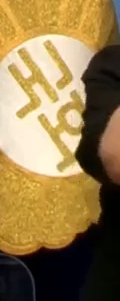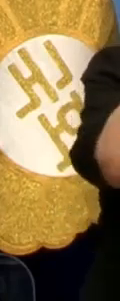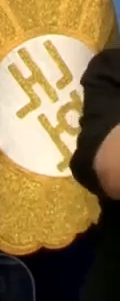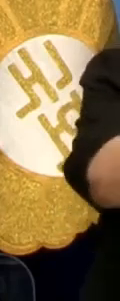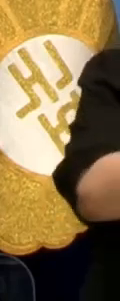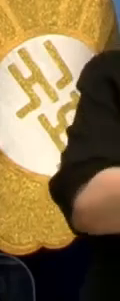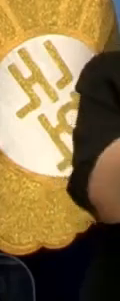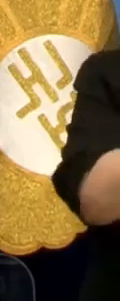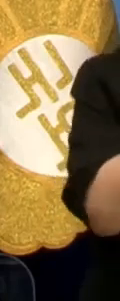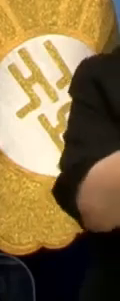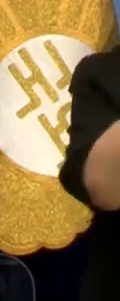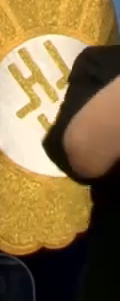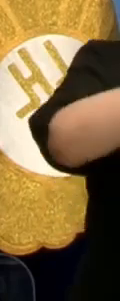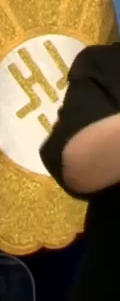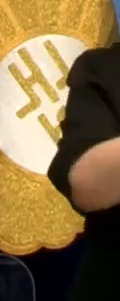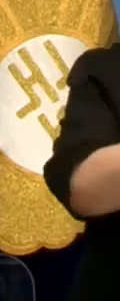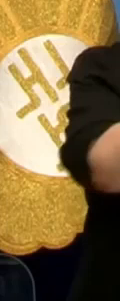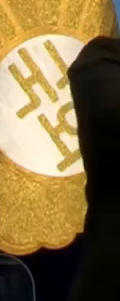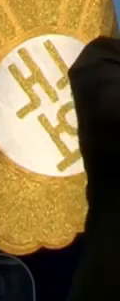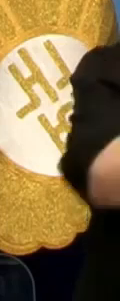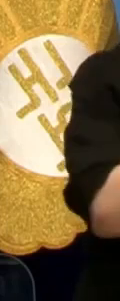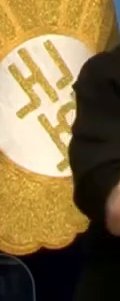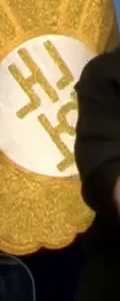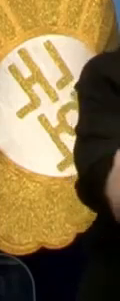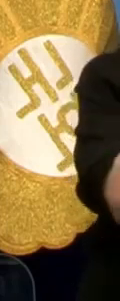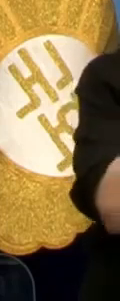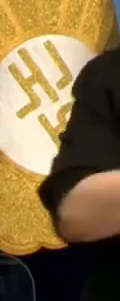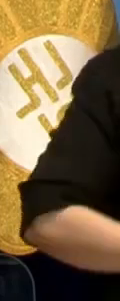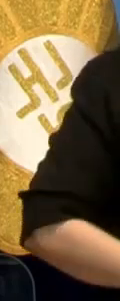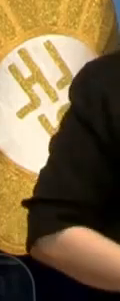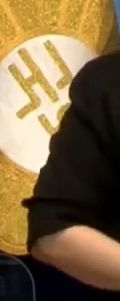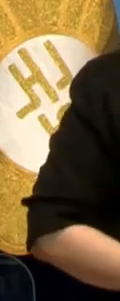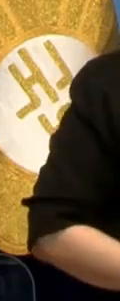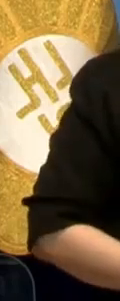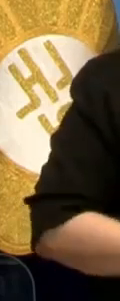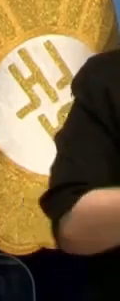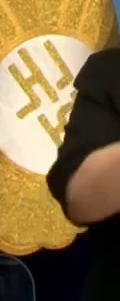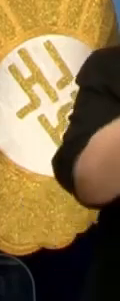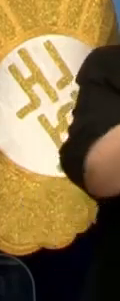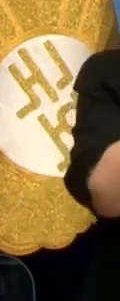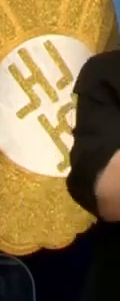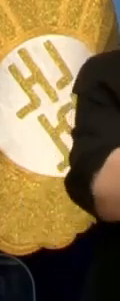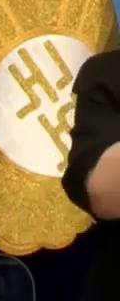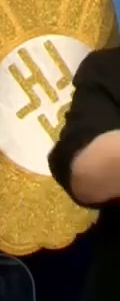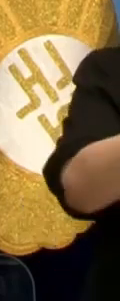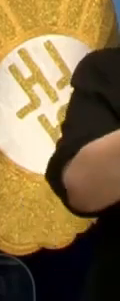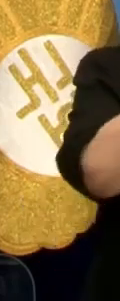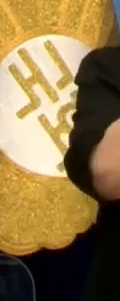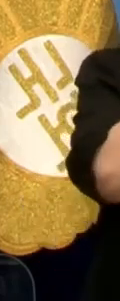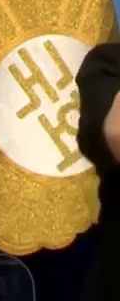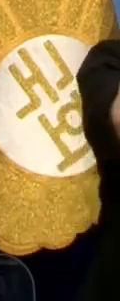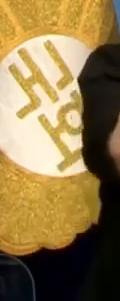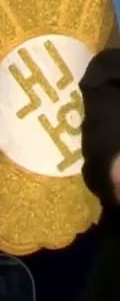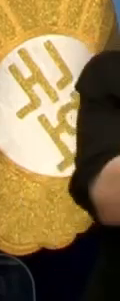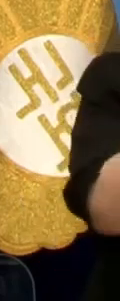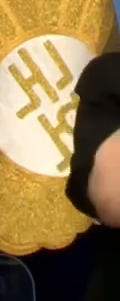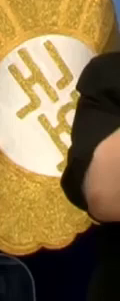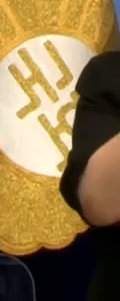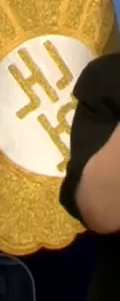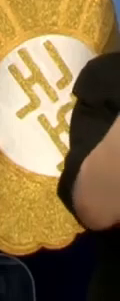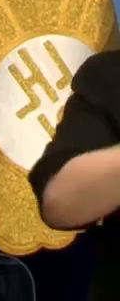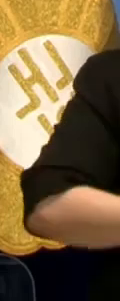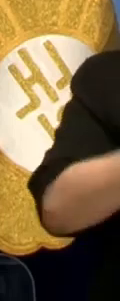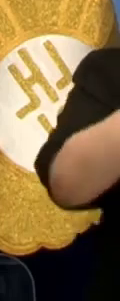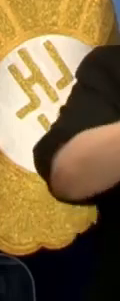원을 초과하는 재원이 생길 텐데 조세 저항은 매우 심각할 것으로 생각이 됩니다.